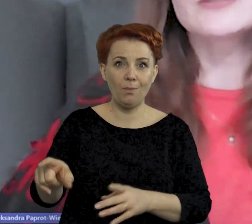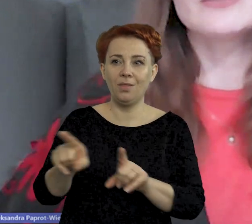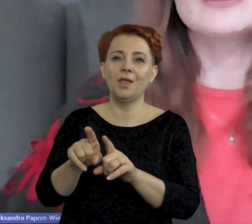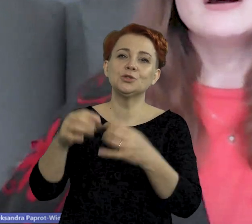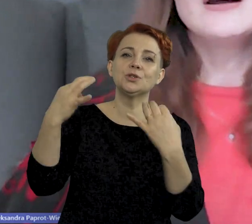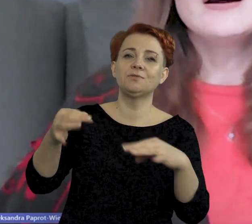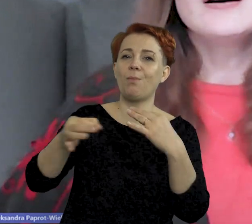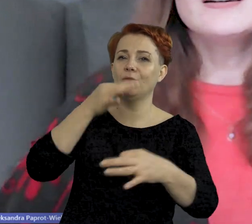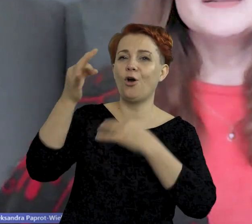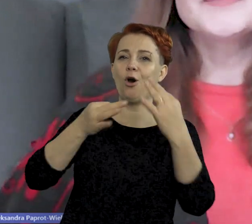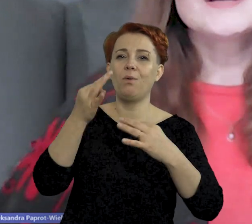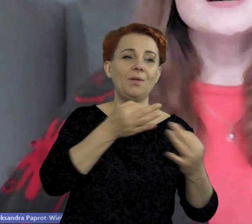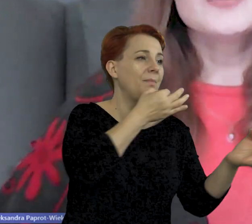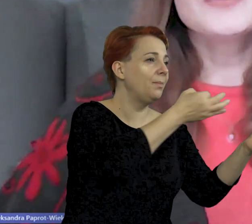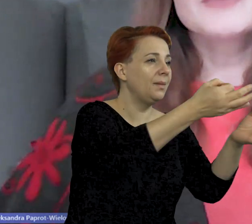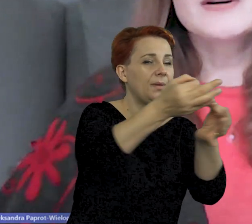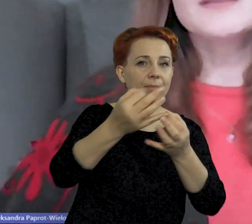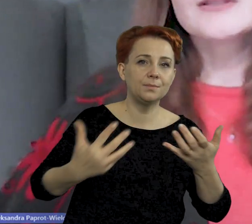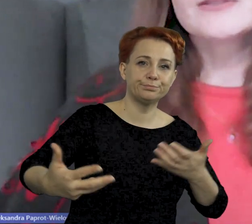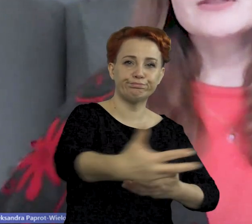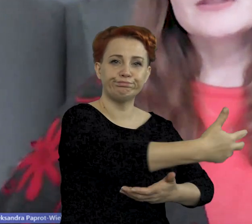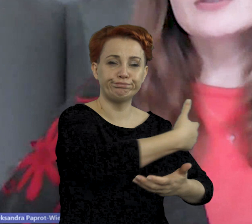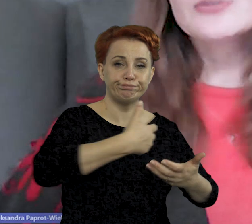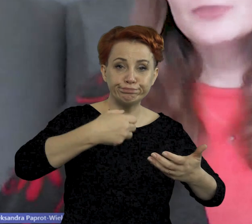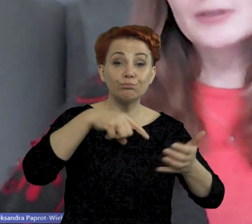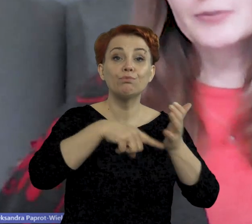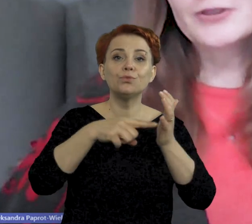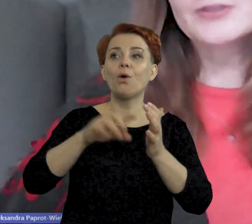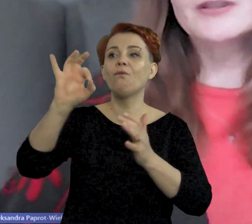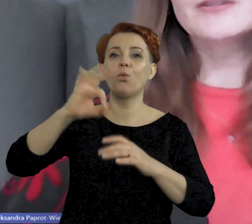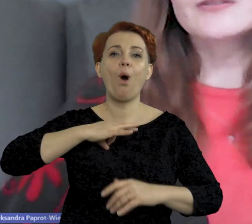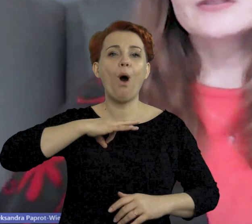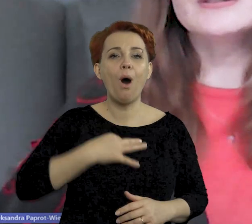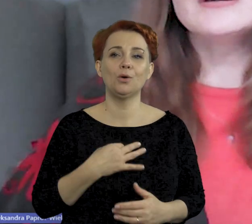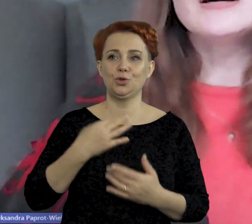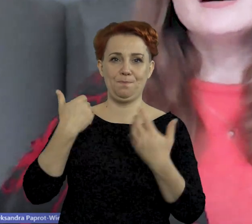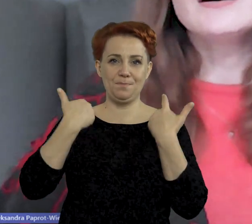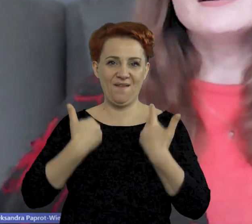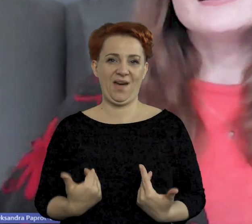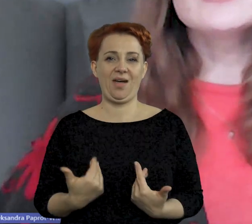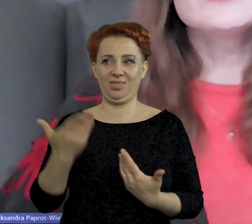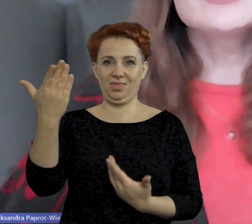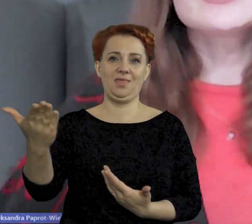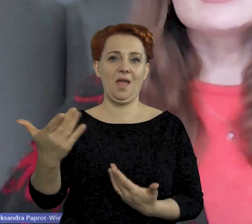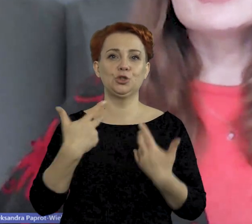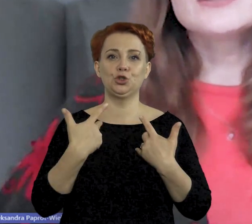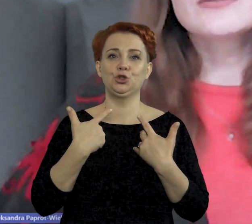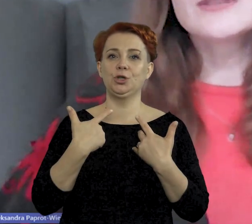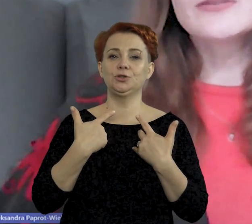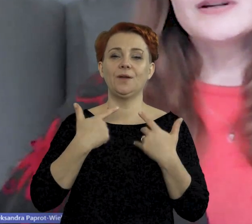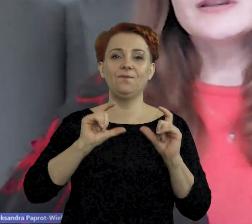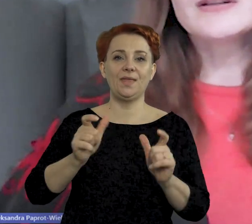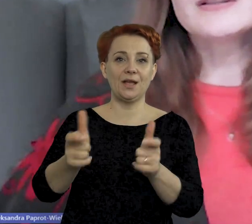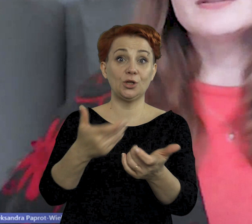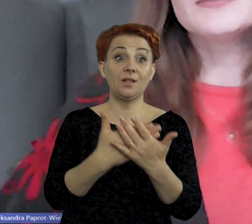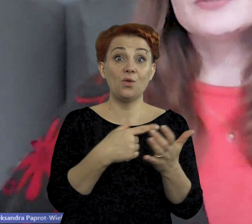życiu danej osoby. Ta opowieść ma bazować na osobistych przeżyciach jednostki, dlatego też w tego